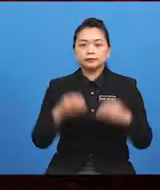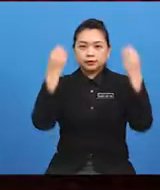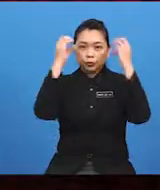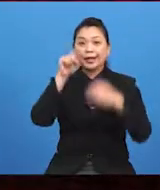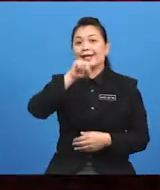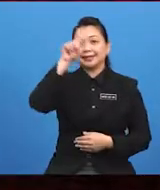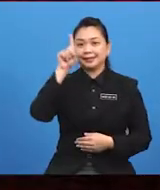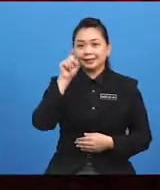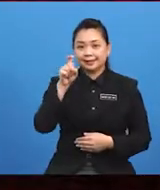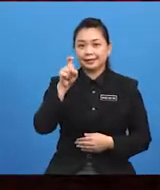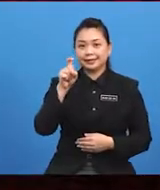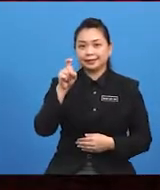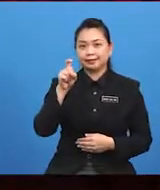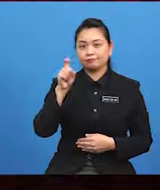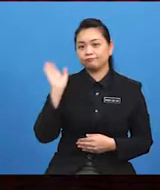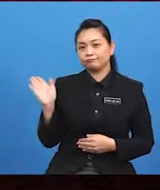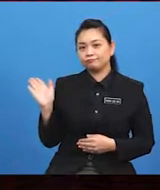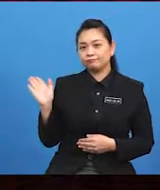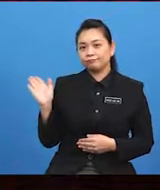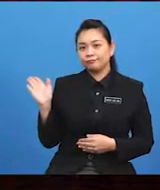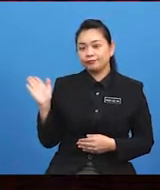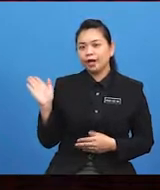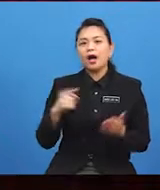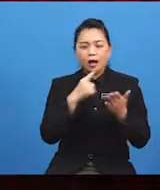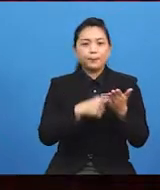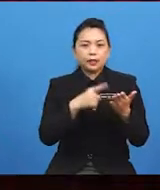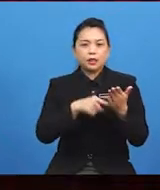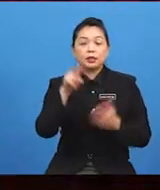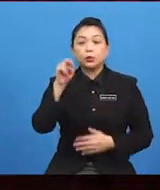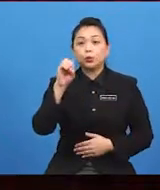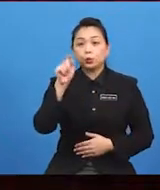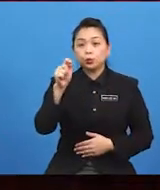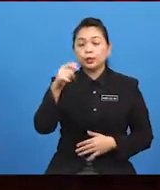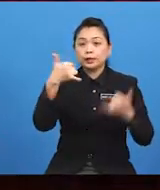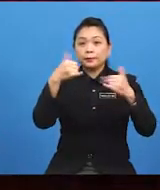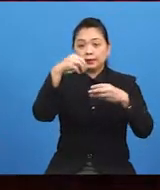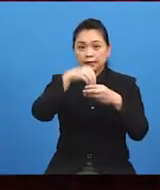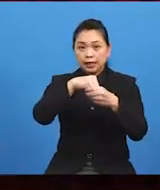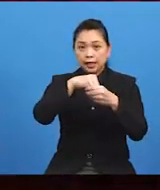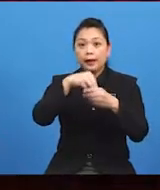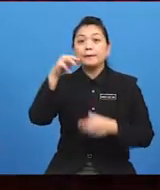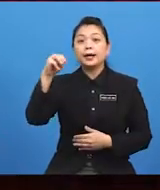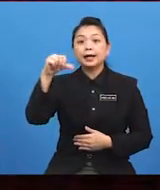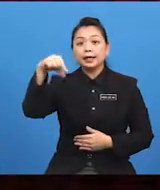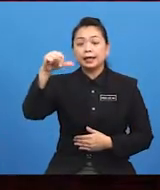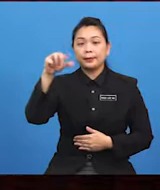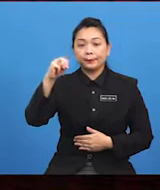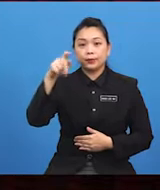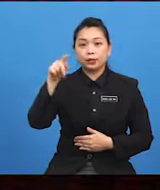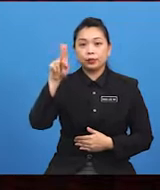Cikgu akan bertanya soalan kepada Haziq. Haziq, apakah not-not yang akan dimainkan dalam arpeggio makam